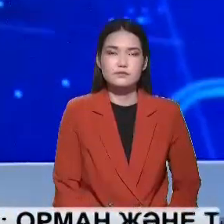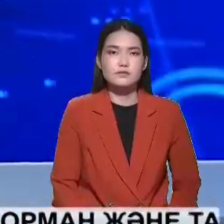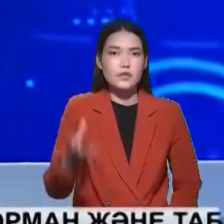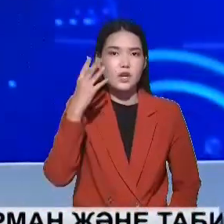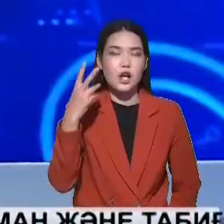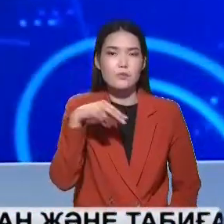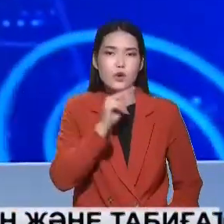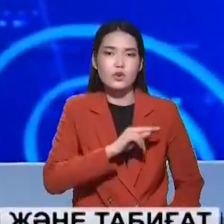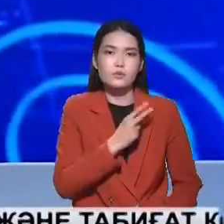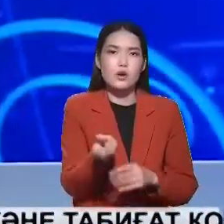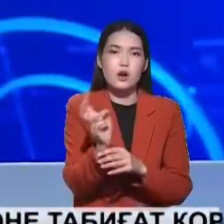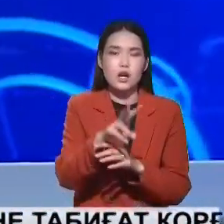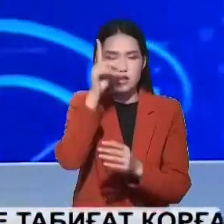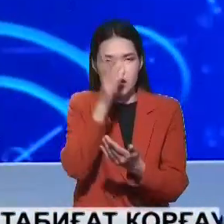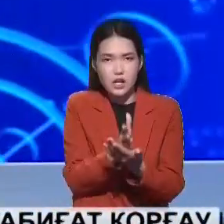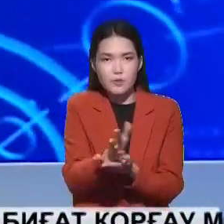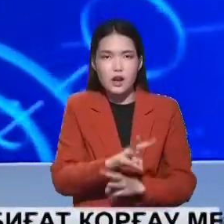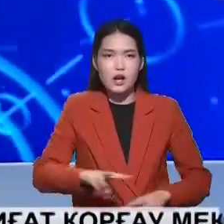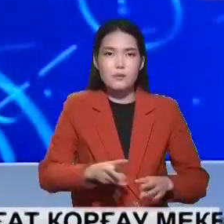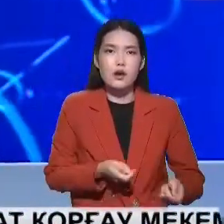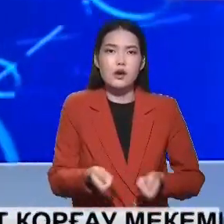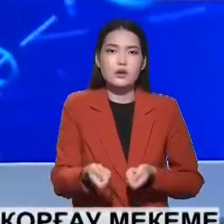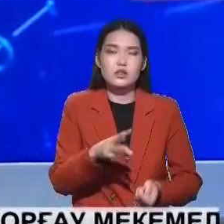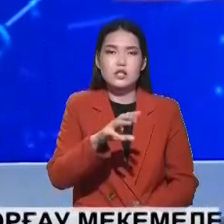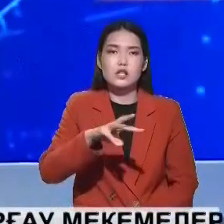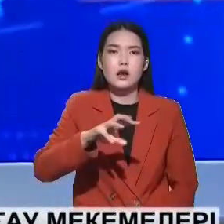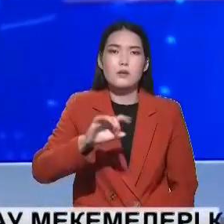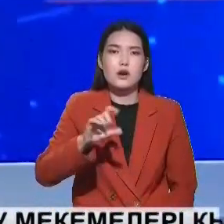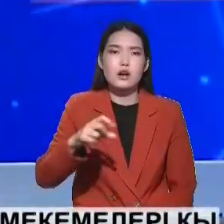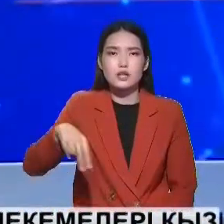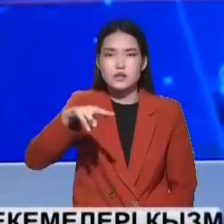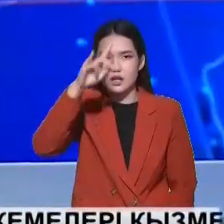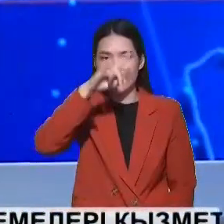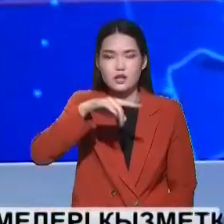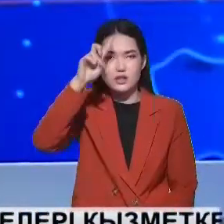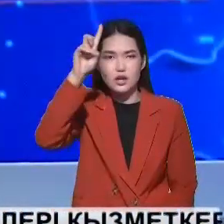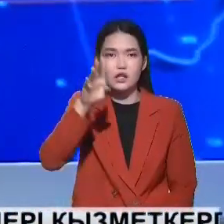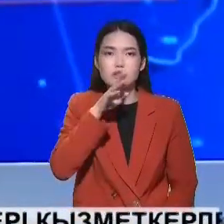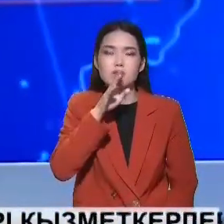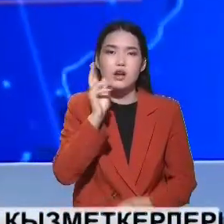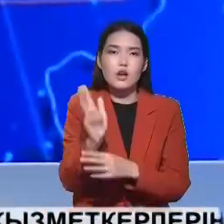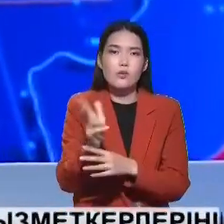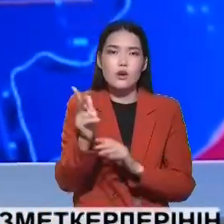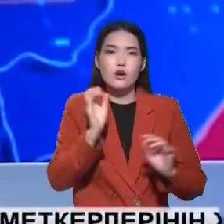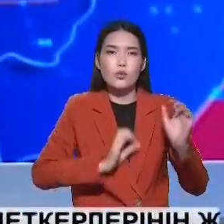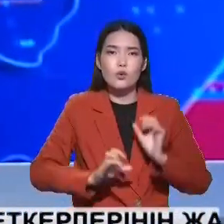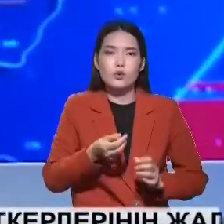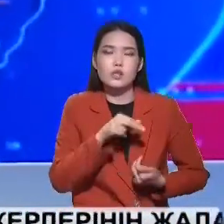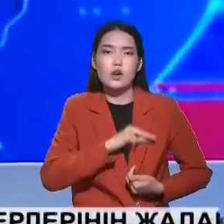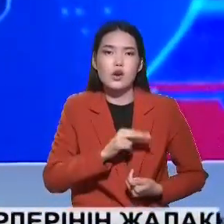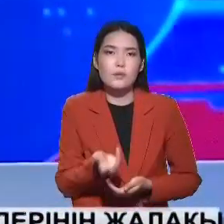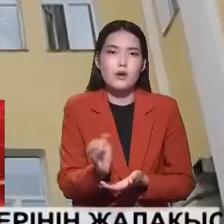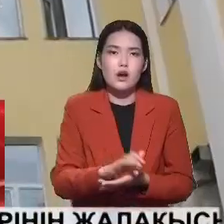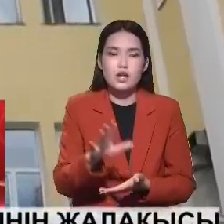Алматыға жұмыс сапармен барған премьер-министрдің орынбасары Тамара Дүйсенова Қазақ ұлттық қыздары педагогикалық университетінің қызметімен